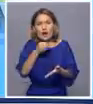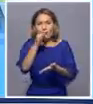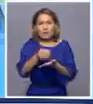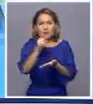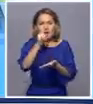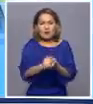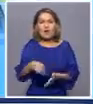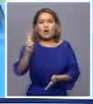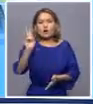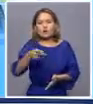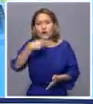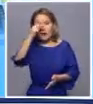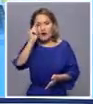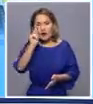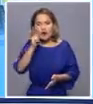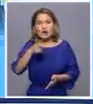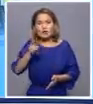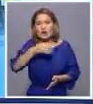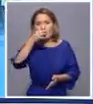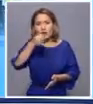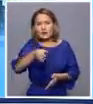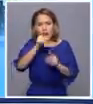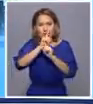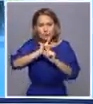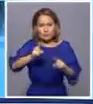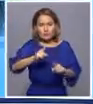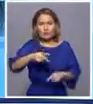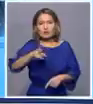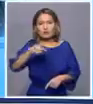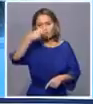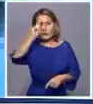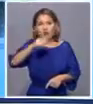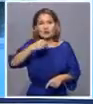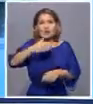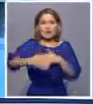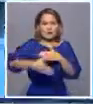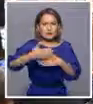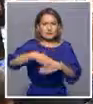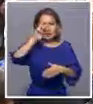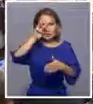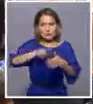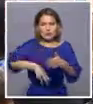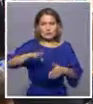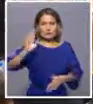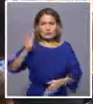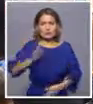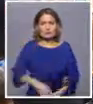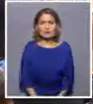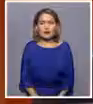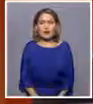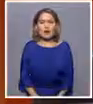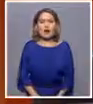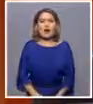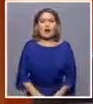жауаптан жалтарып, немесе уақытың созса, айыппұл төлейді. Заң жобасын тілшімізде тыңдап келді. Анық ақпарат әр азамат үшін.